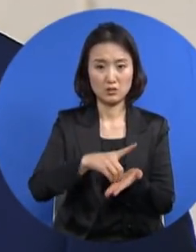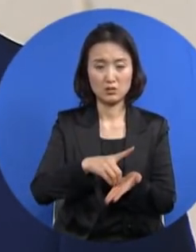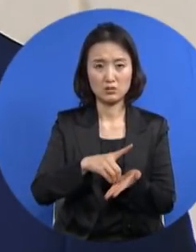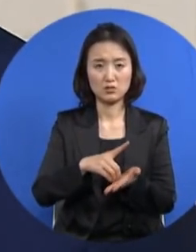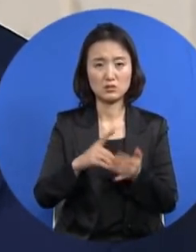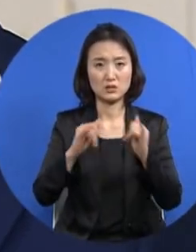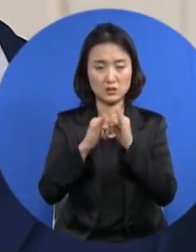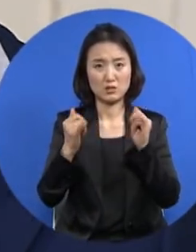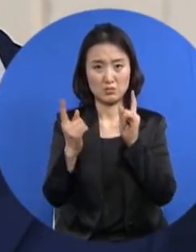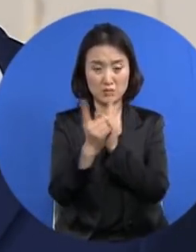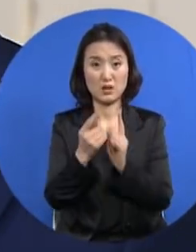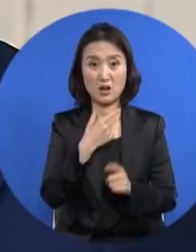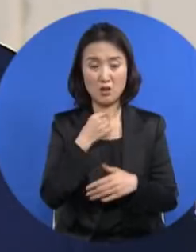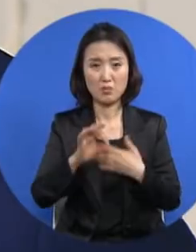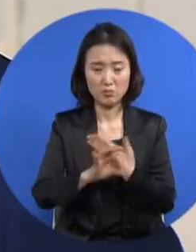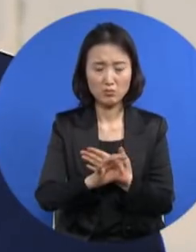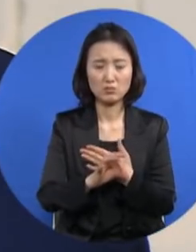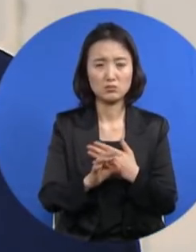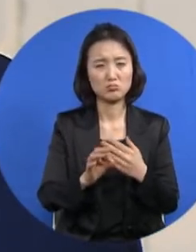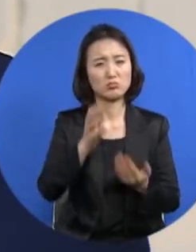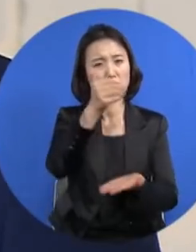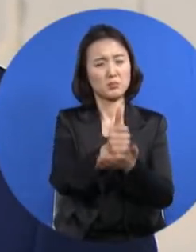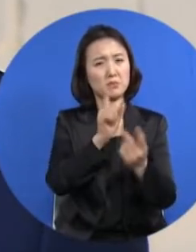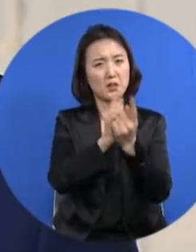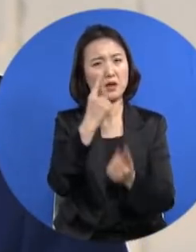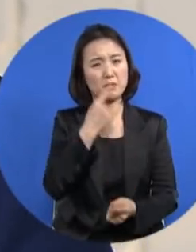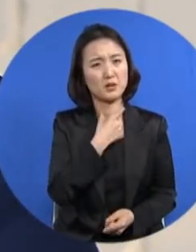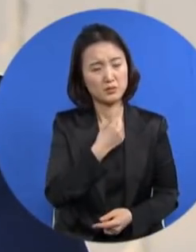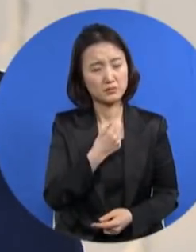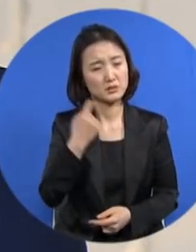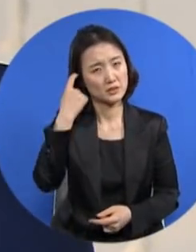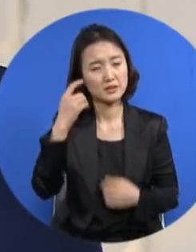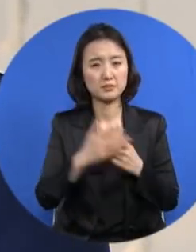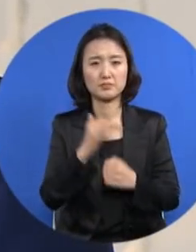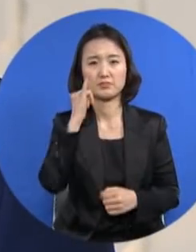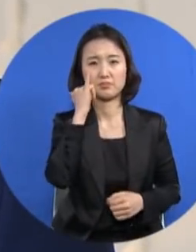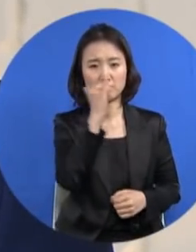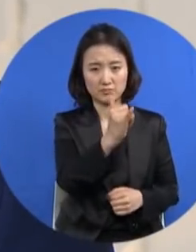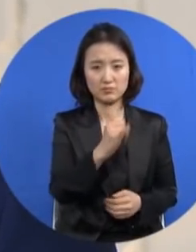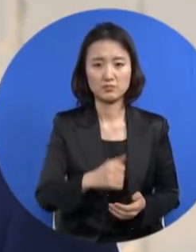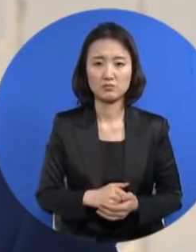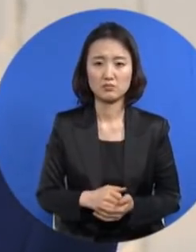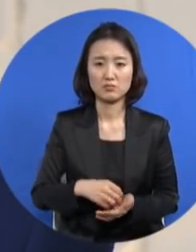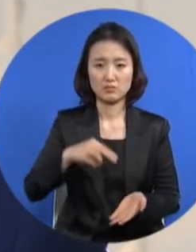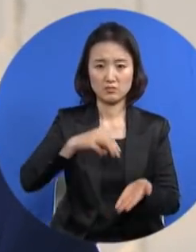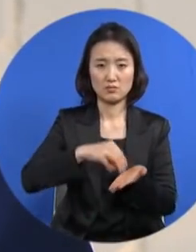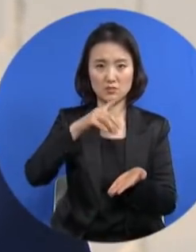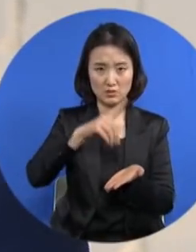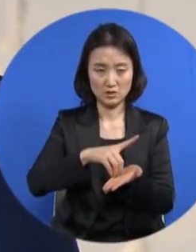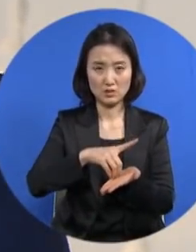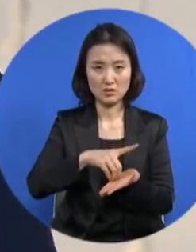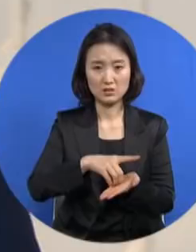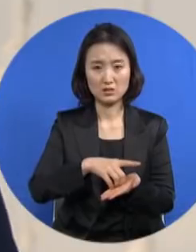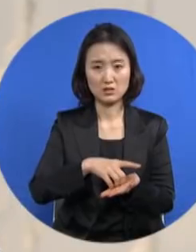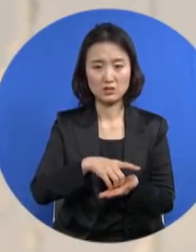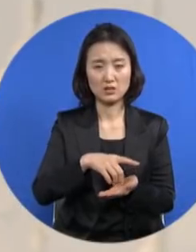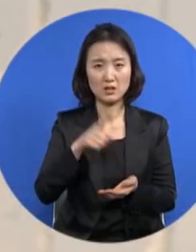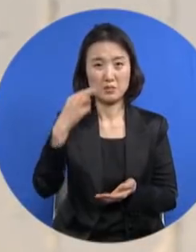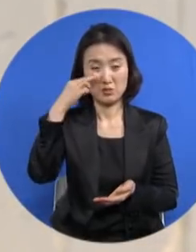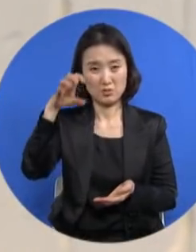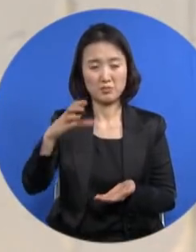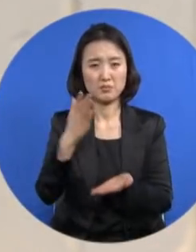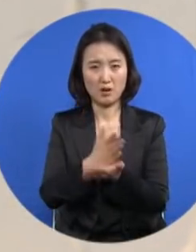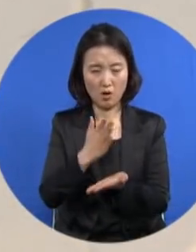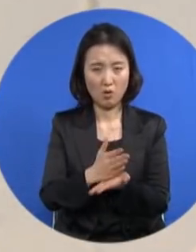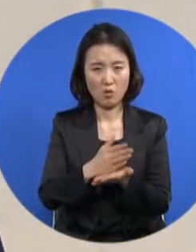사람을 만날 거라면 회장을 만나야 되지 않겠냐 생각해서 회장님한테 전화를 했어요. 맥도날드의 유럽 회장님이죠. 제가 미국까지 찾아갈 수는